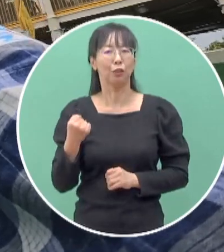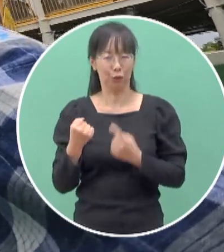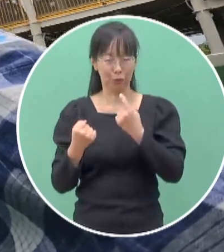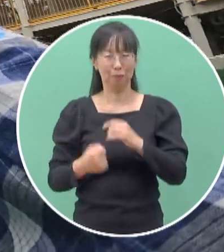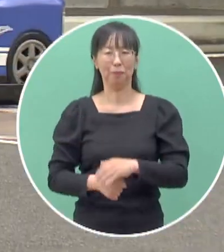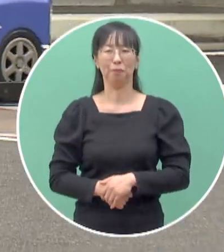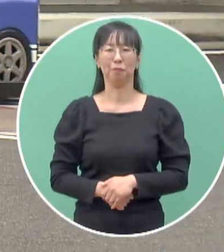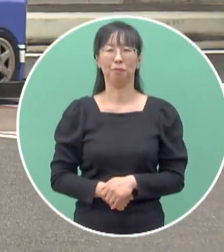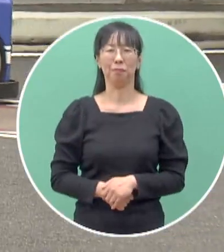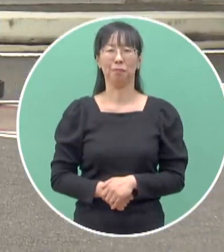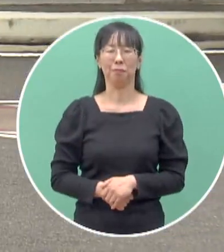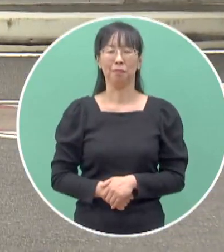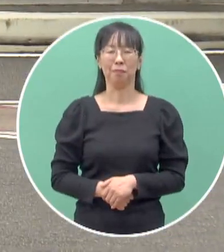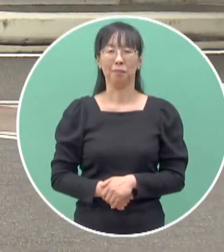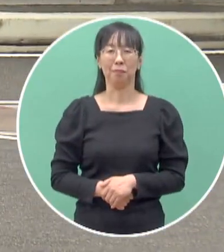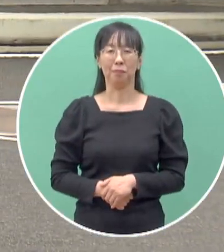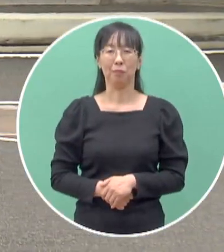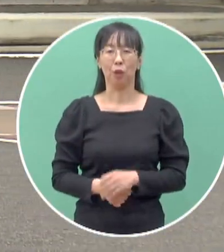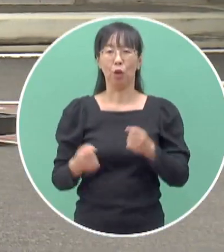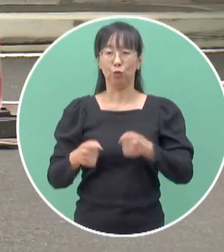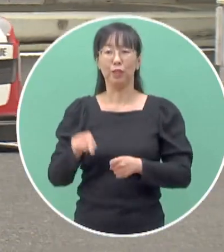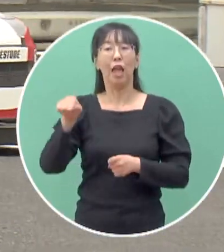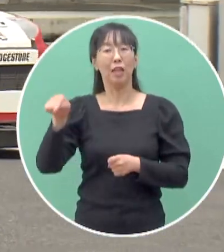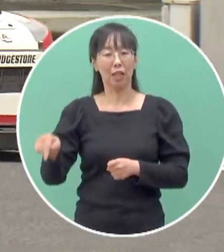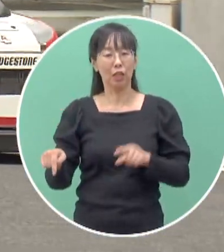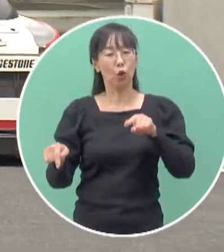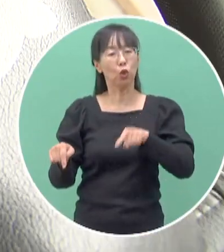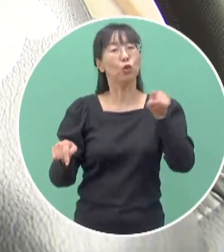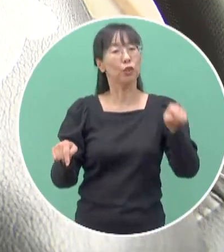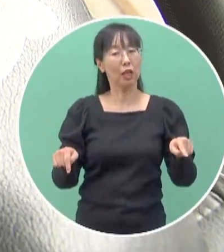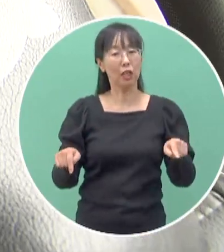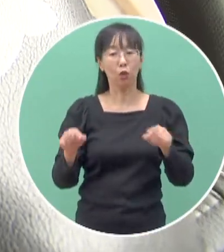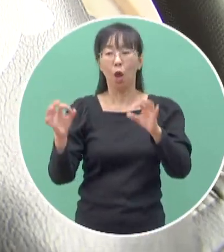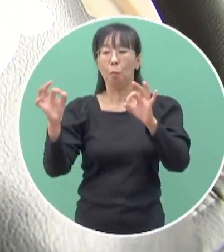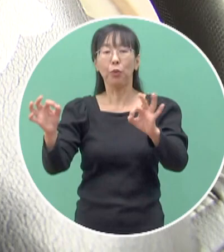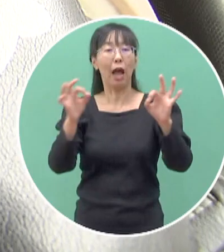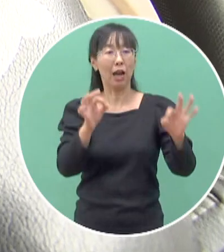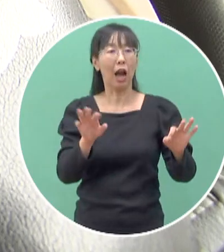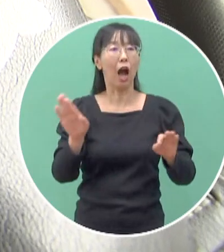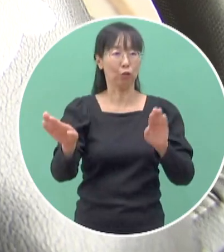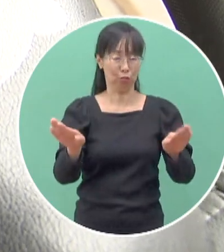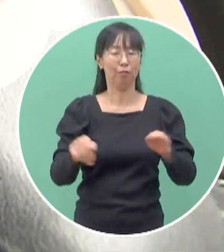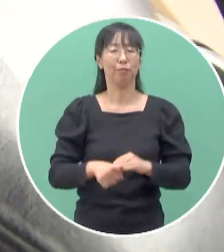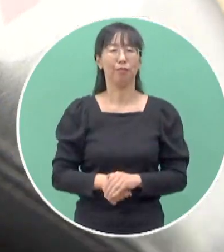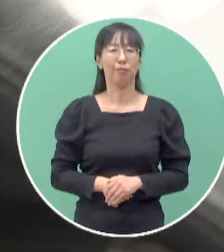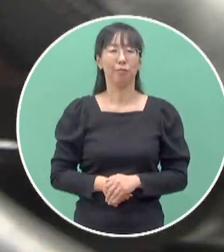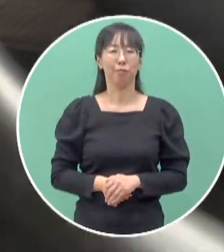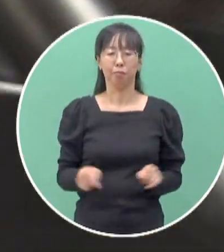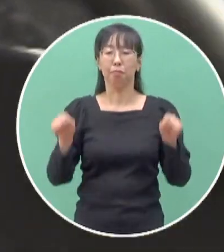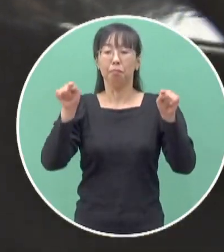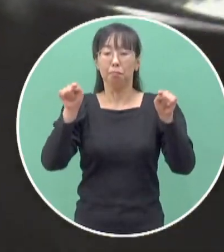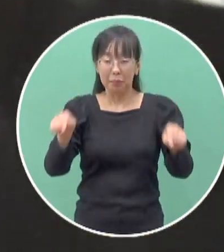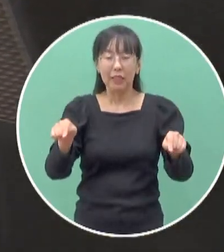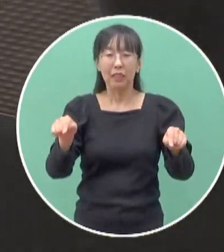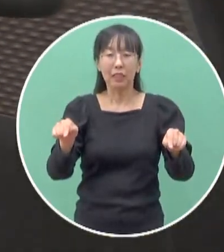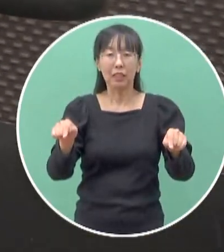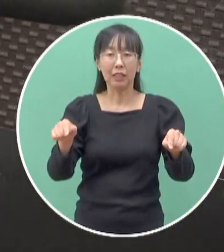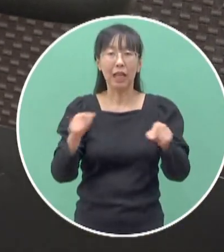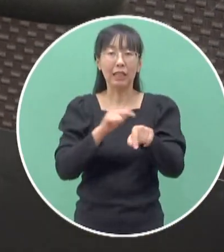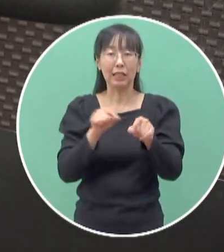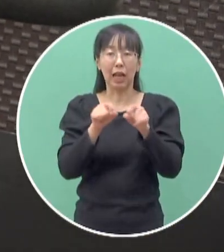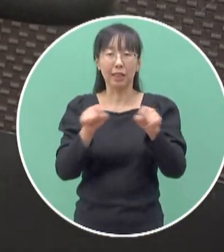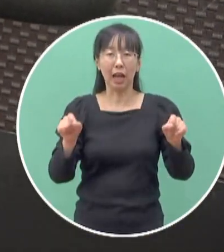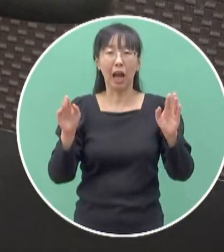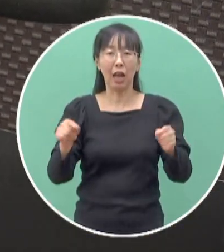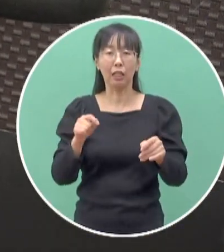ねえ、 運転席と助手席にはそれぞれボタンがついていて、同時に押すことでより長くス